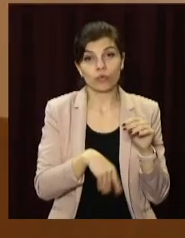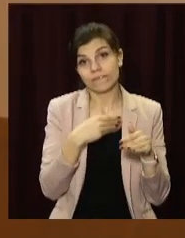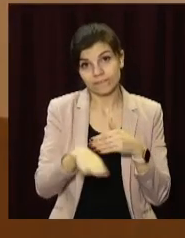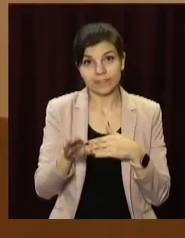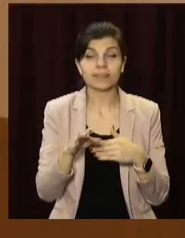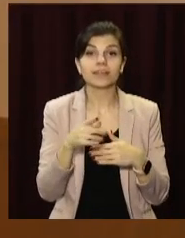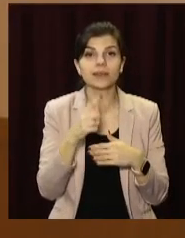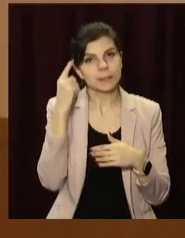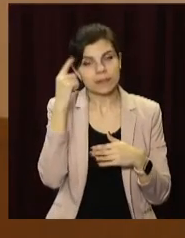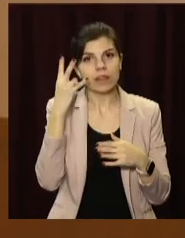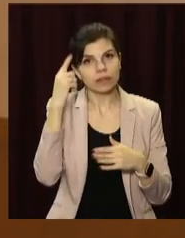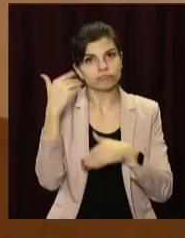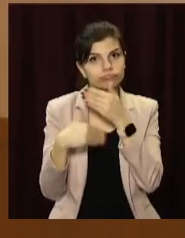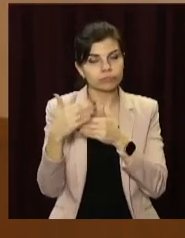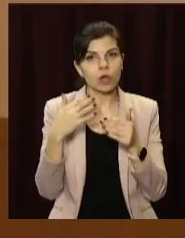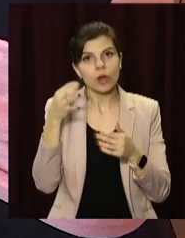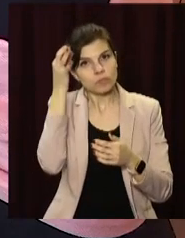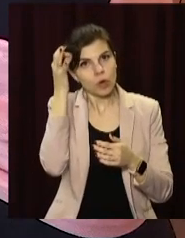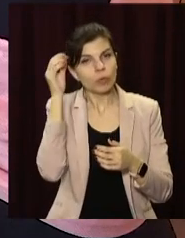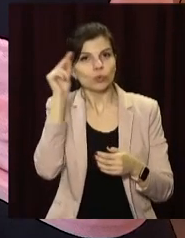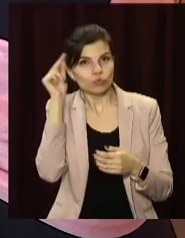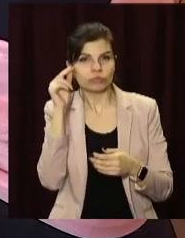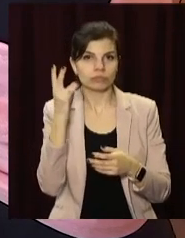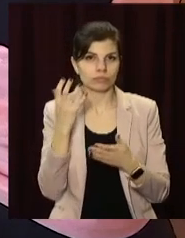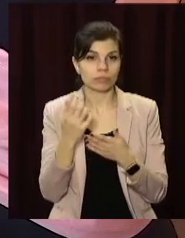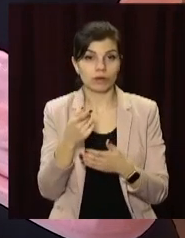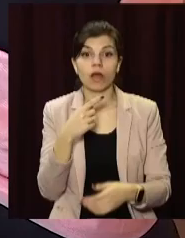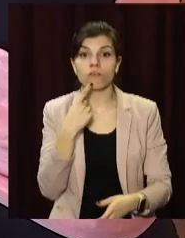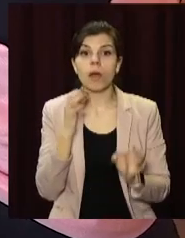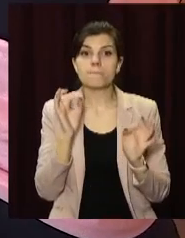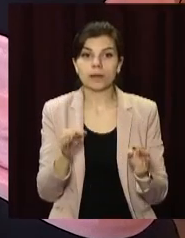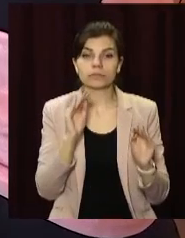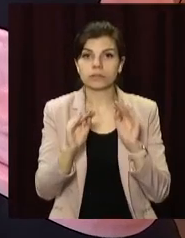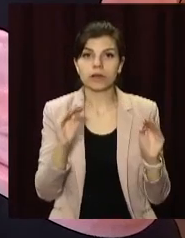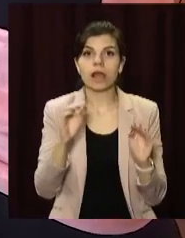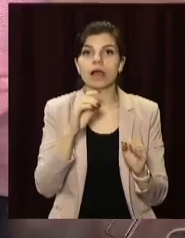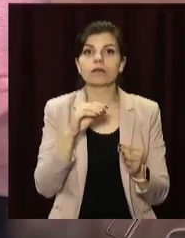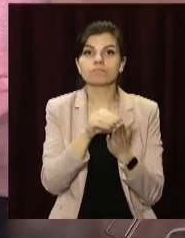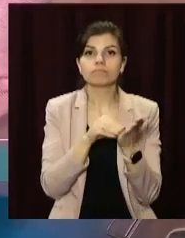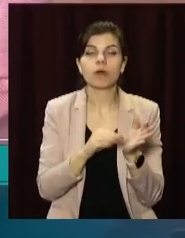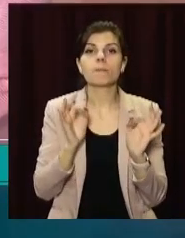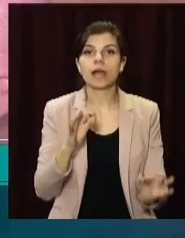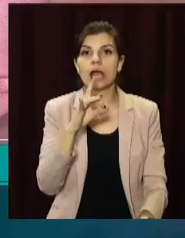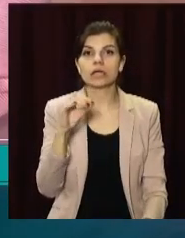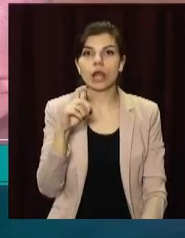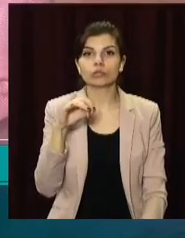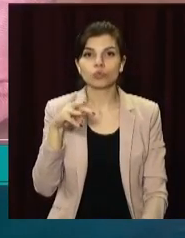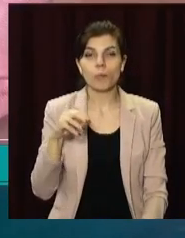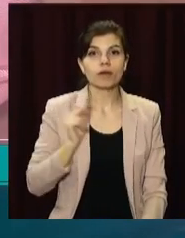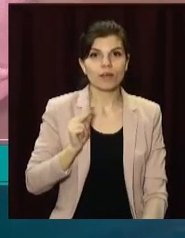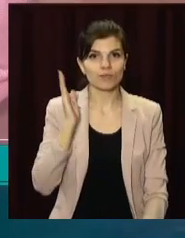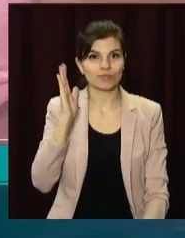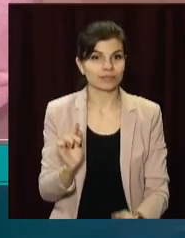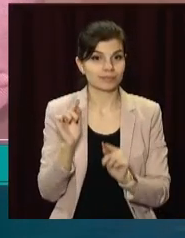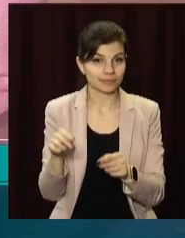пішла покращити знання на курси. На черговому уроці вчиться правильно складати резюме. Дома ні, дома це